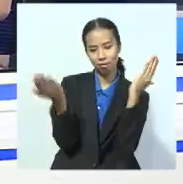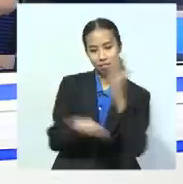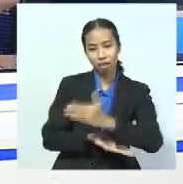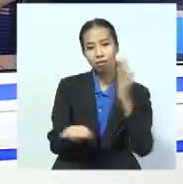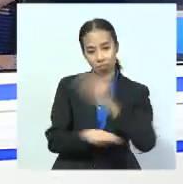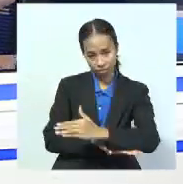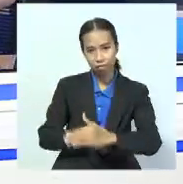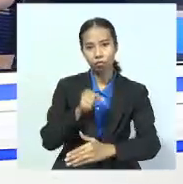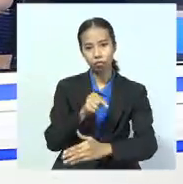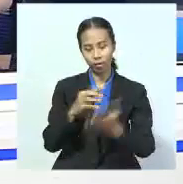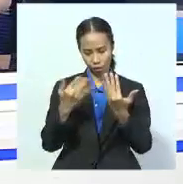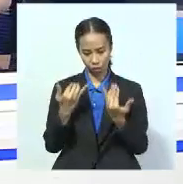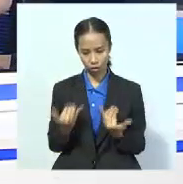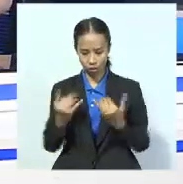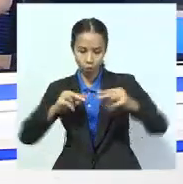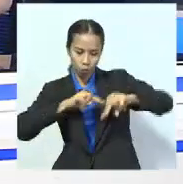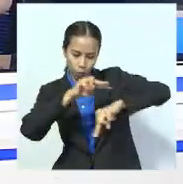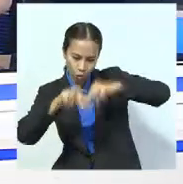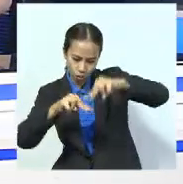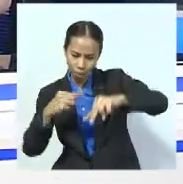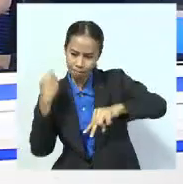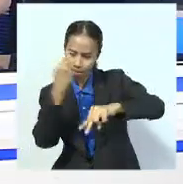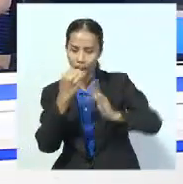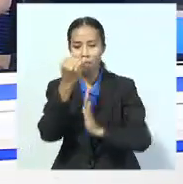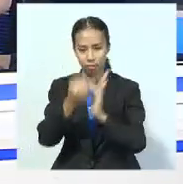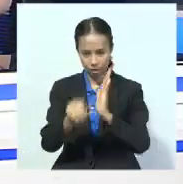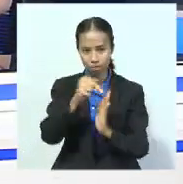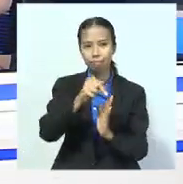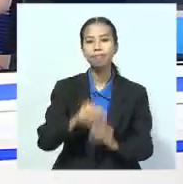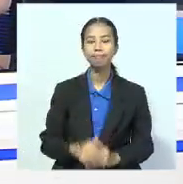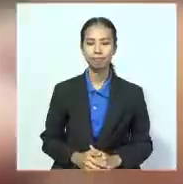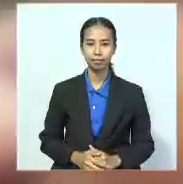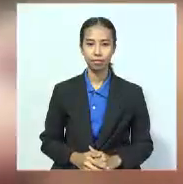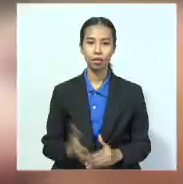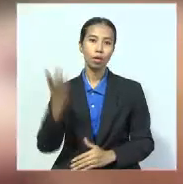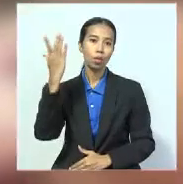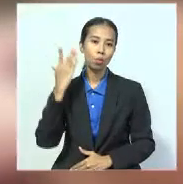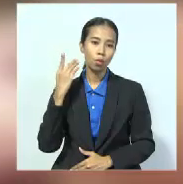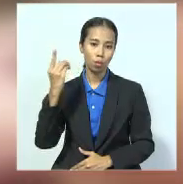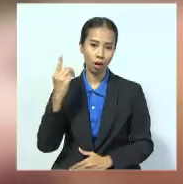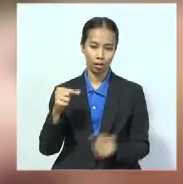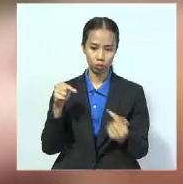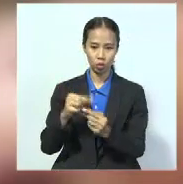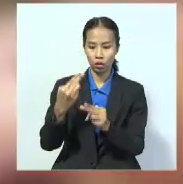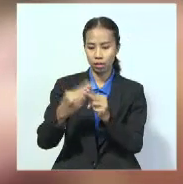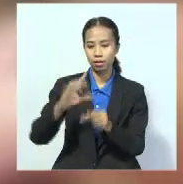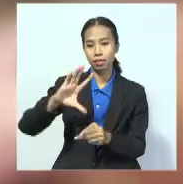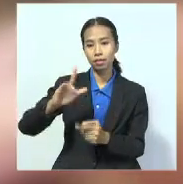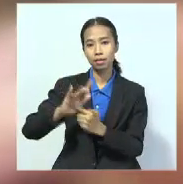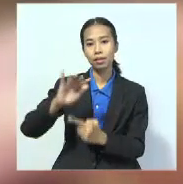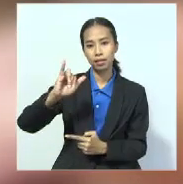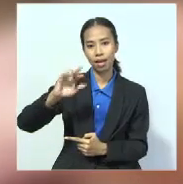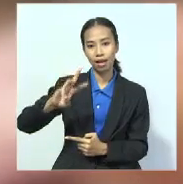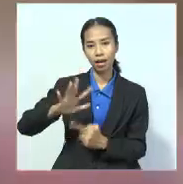พื้นที่ตอนนี้เจ้าหน้าที่กำลังเร่งตรวจสอบหาตัวผู้กระทำผิดต่อไปค่ะเมื่อวานนี้เนี่ยนายชัยวัฒน์ลิ้มลิขิตอักษ